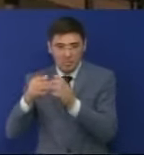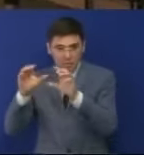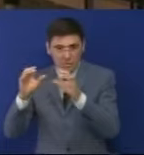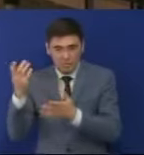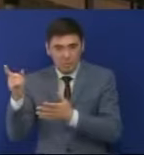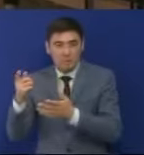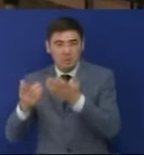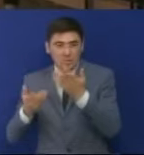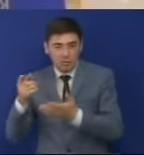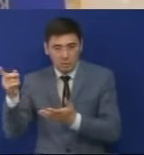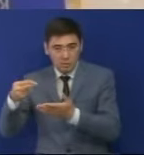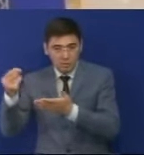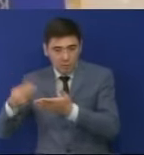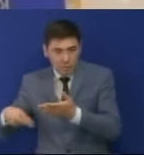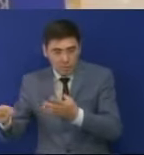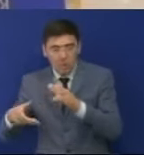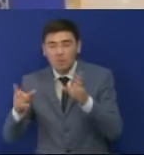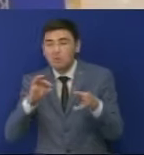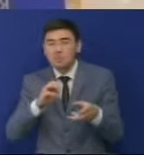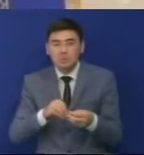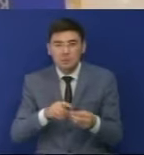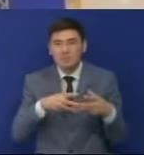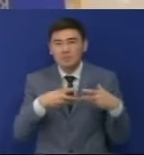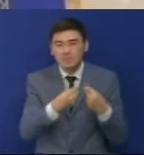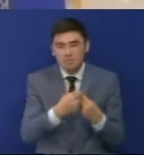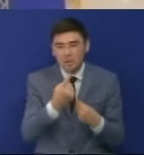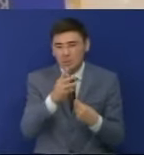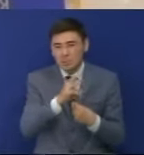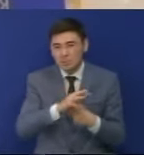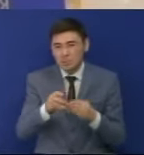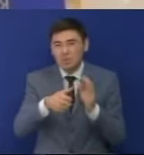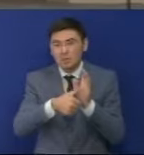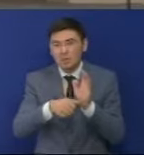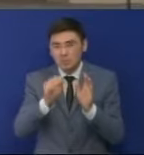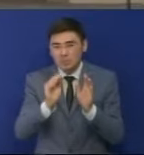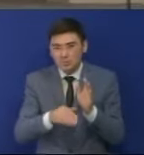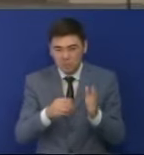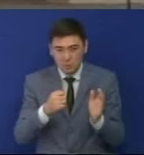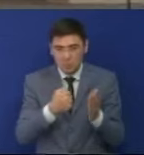онда кедейлік шегінде өмір сүретін отбасылардың саны 1 миллион 600 мыңнан